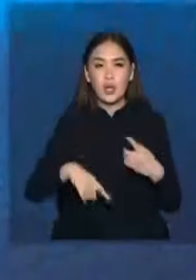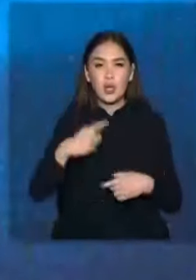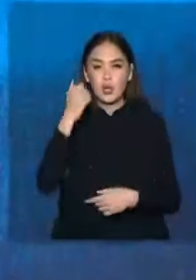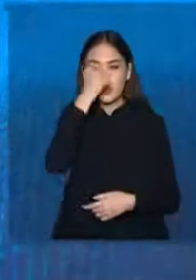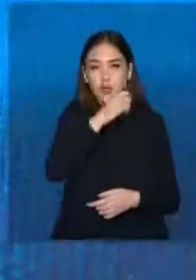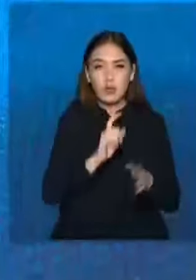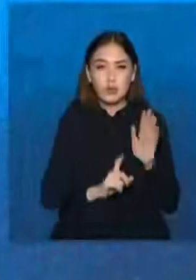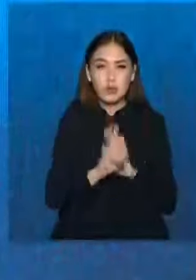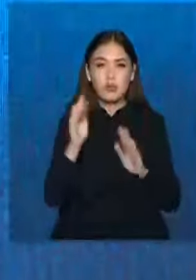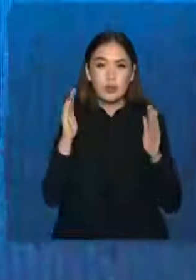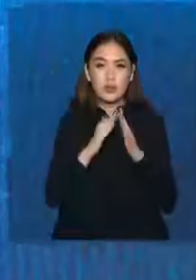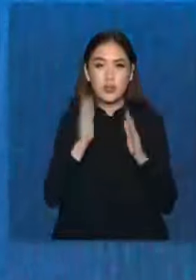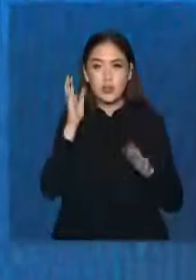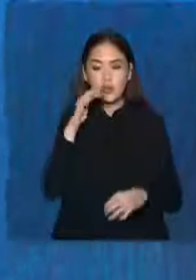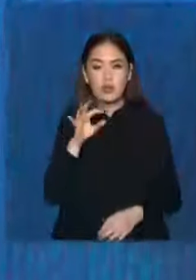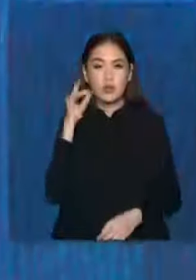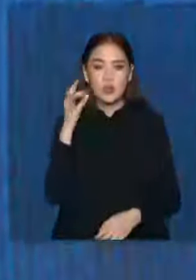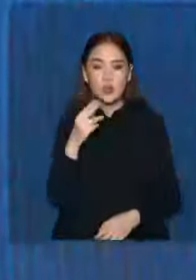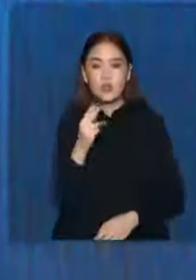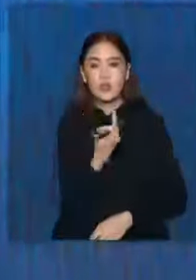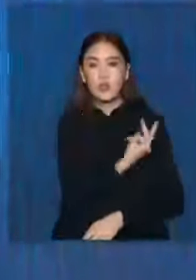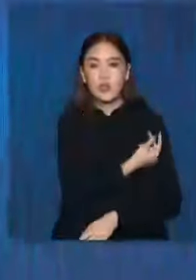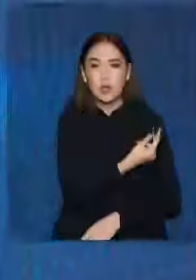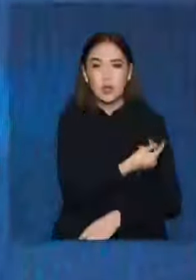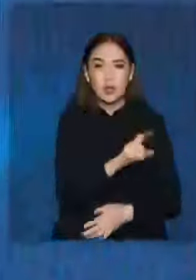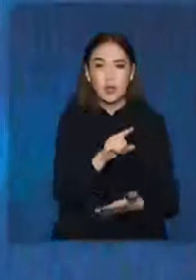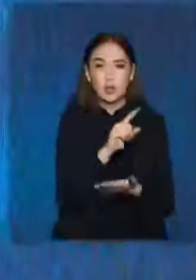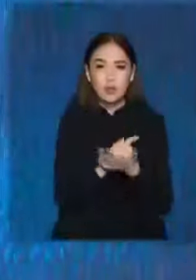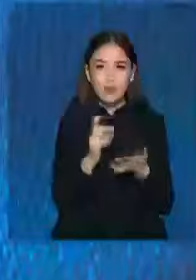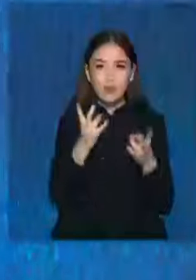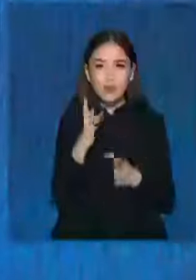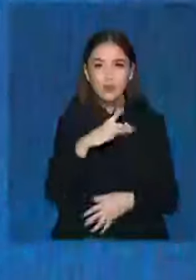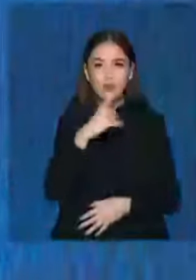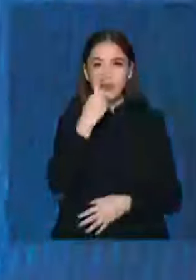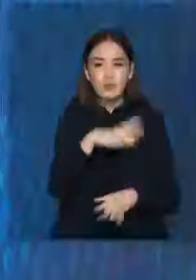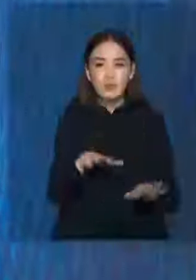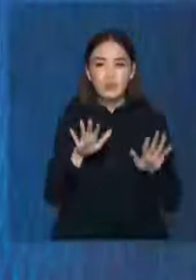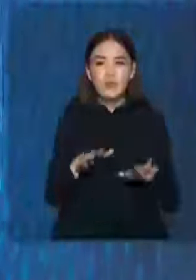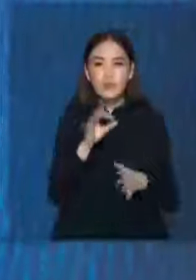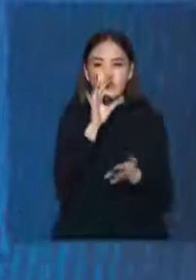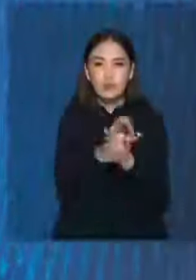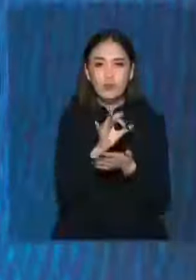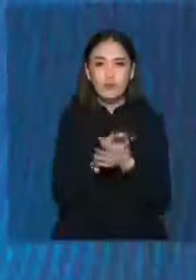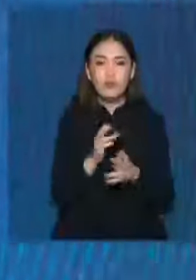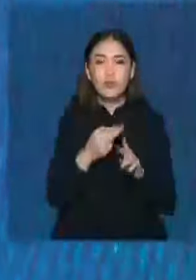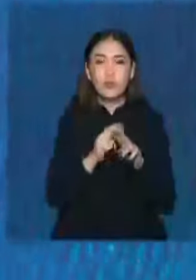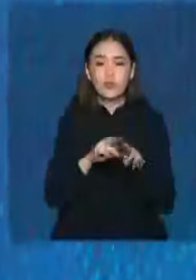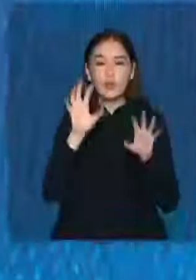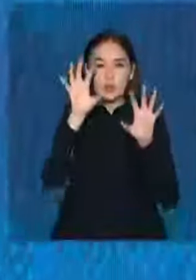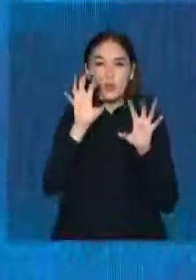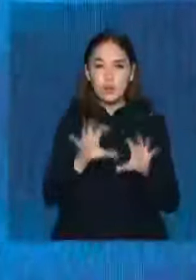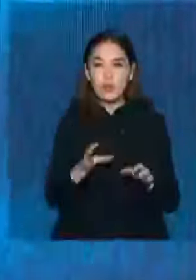Келер жылдан бастап үйдегі ит мысықтарыңызды чиптеу міндетті болады. Бірінші кезекте жануарларға жауапкершілікпен қарау заң